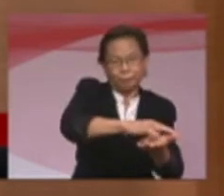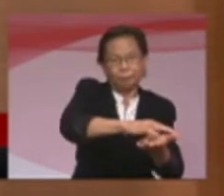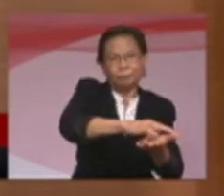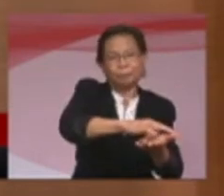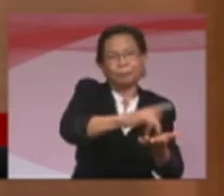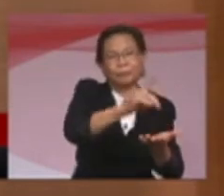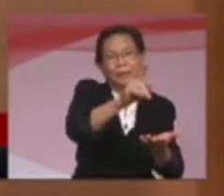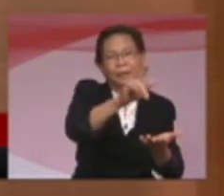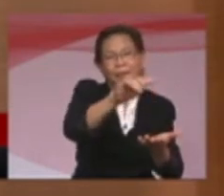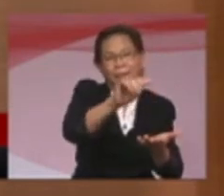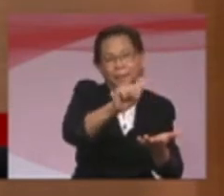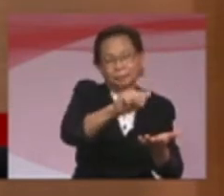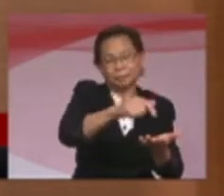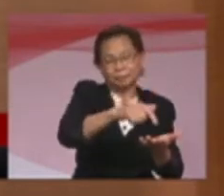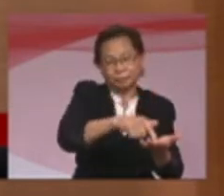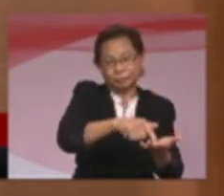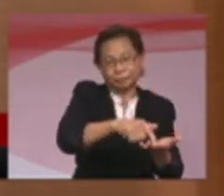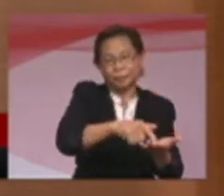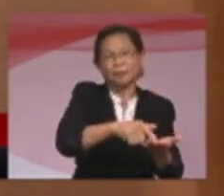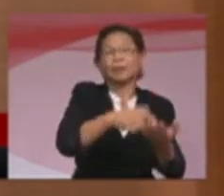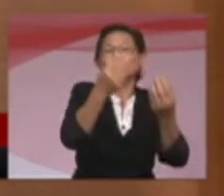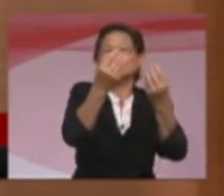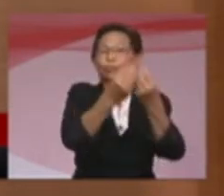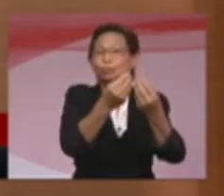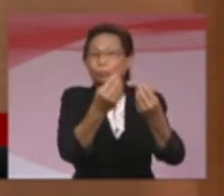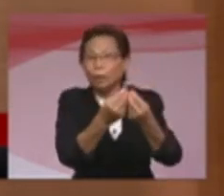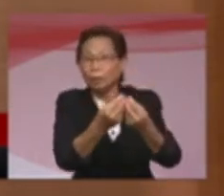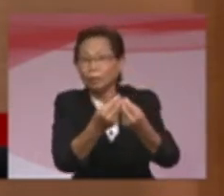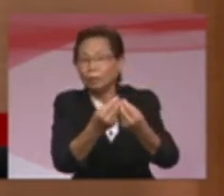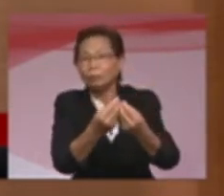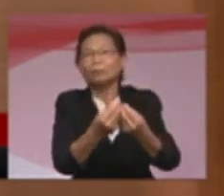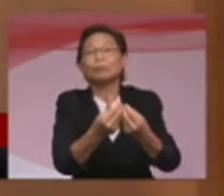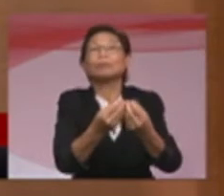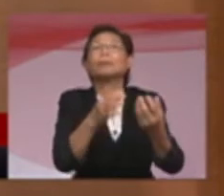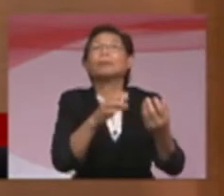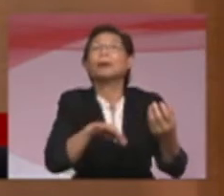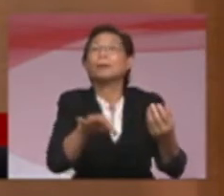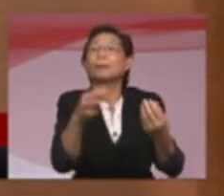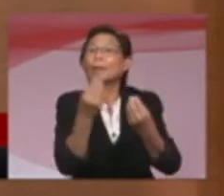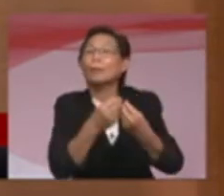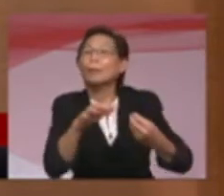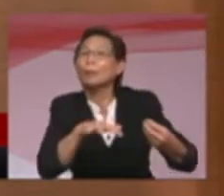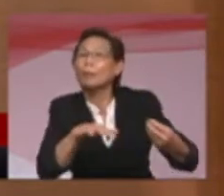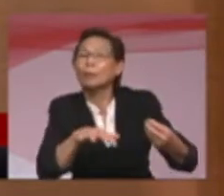terbang KLIA. Daripada jumlah itu, sebanyak